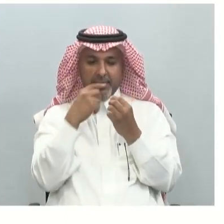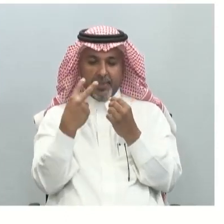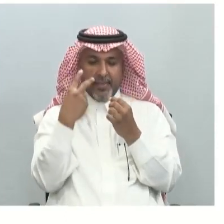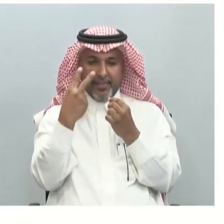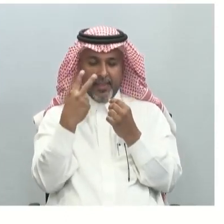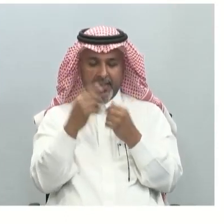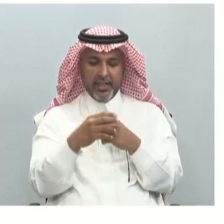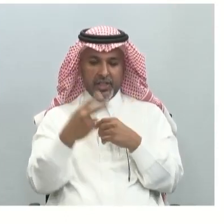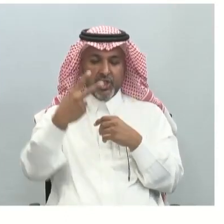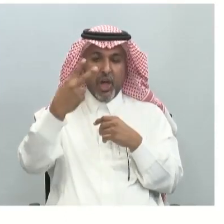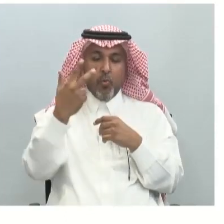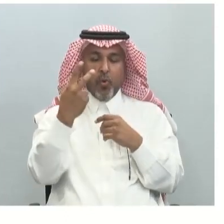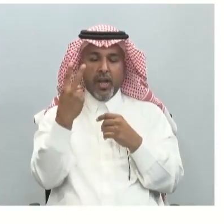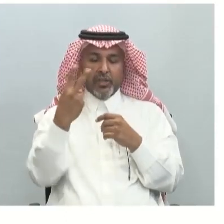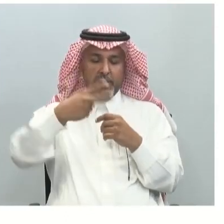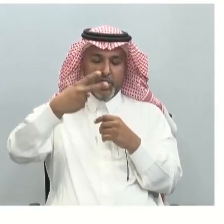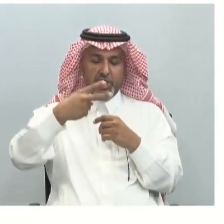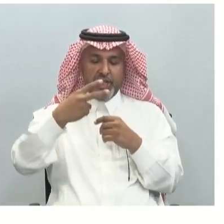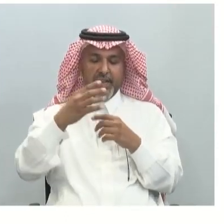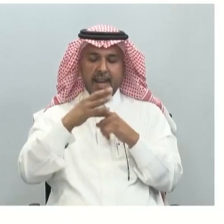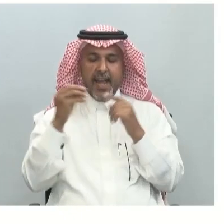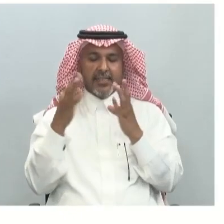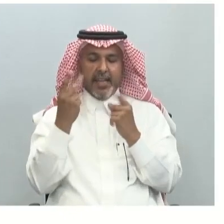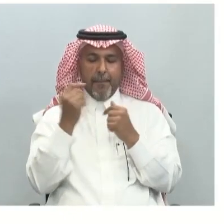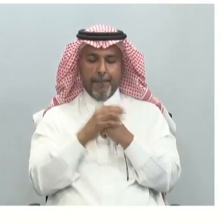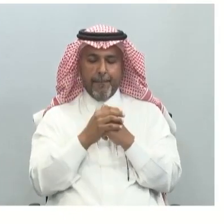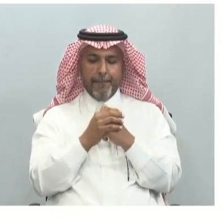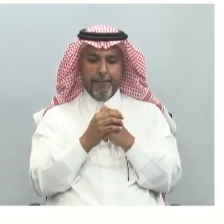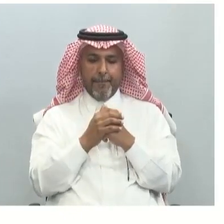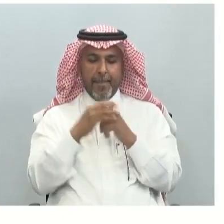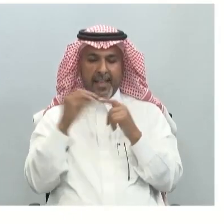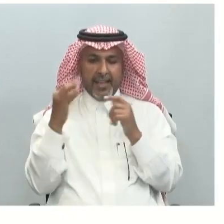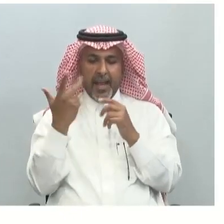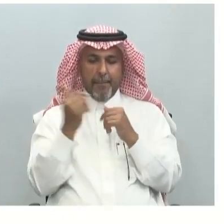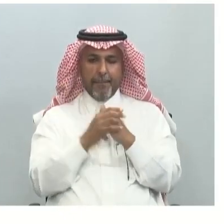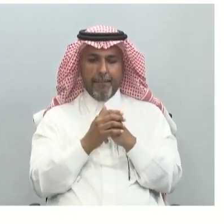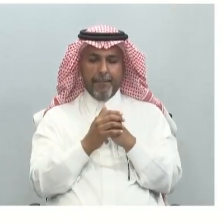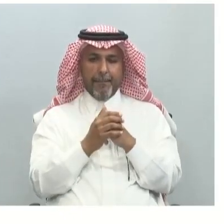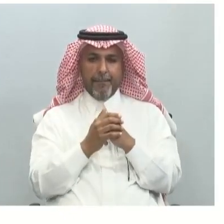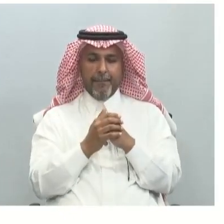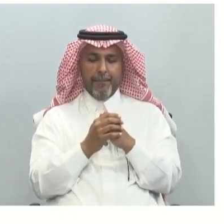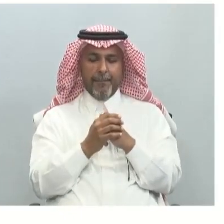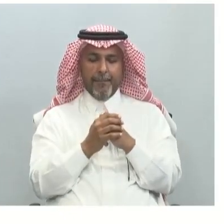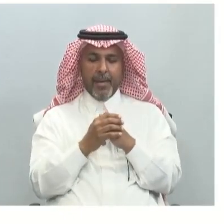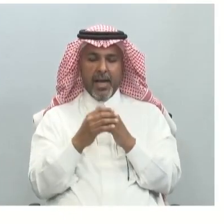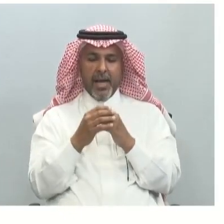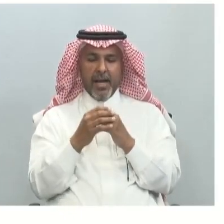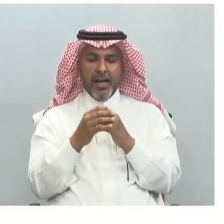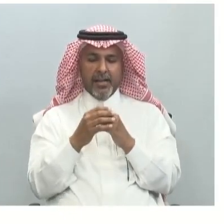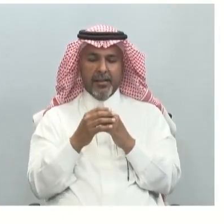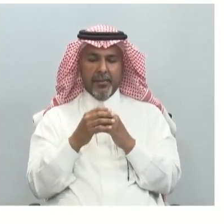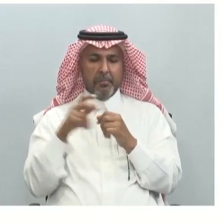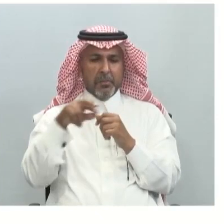راح نطرح كيف اكتبها على صوره جمع يعني عشرين راح اطرح منها ماذا كم مجموعه